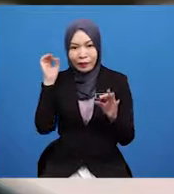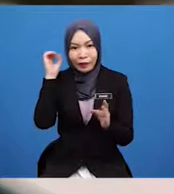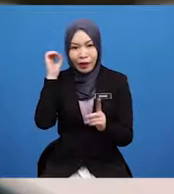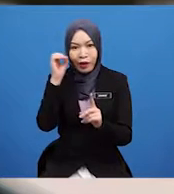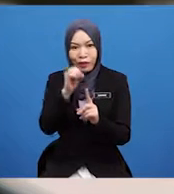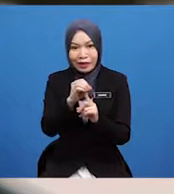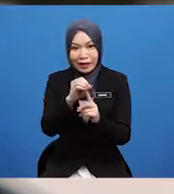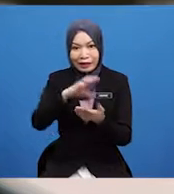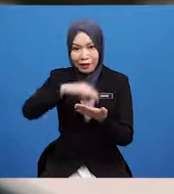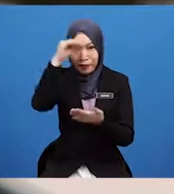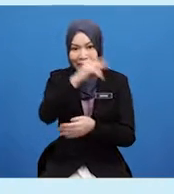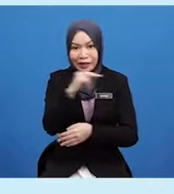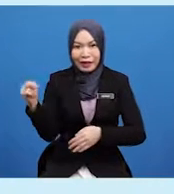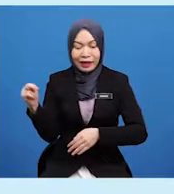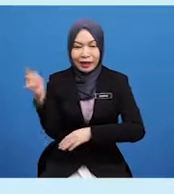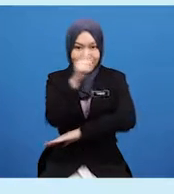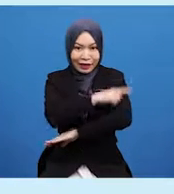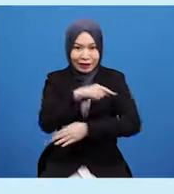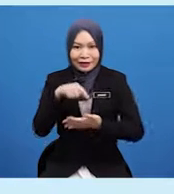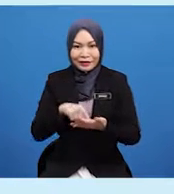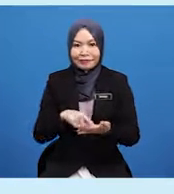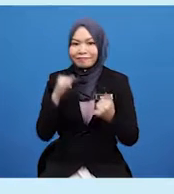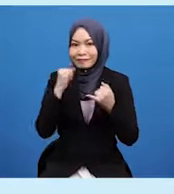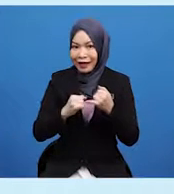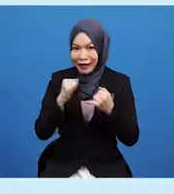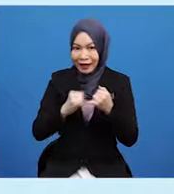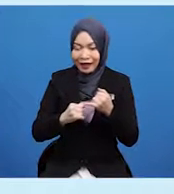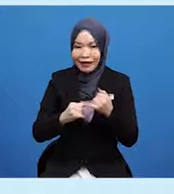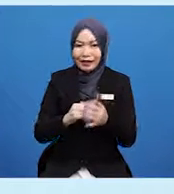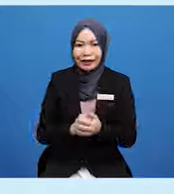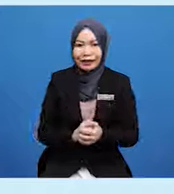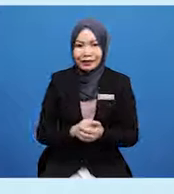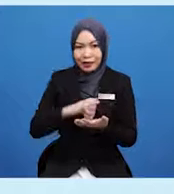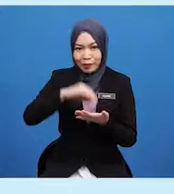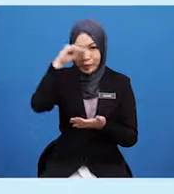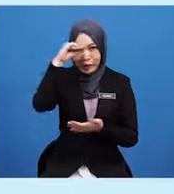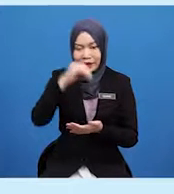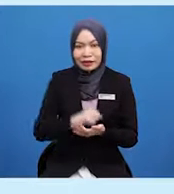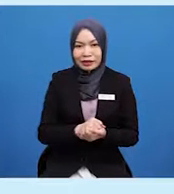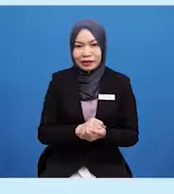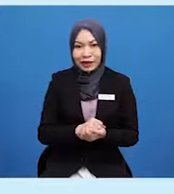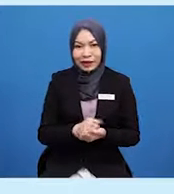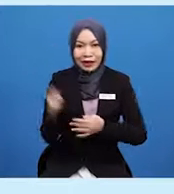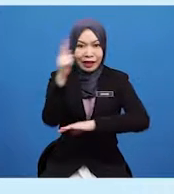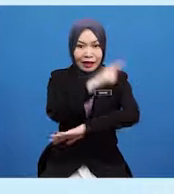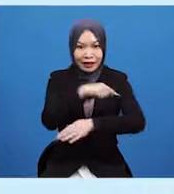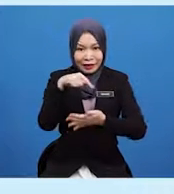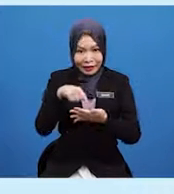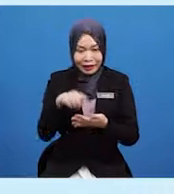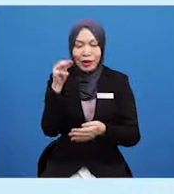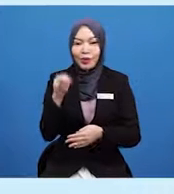perlu Anda capai pada hari ini di akhir tuntunan sesi pengajaran dan pembelajaran